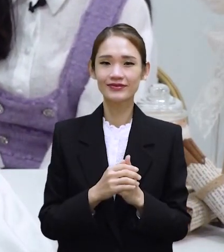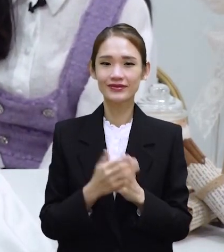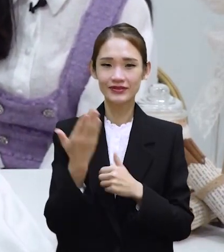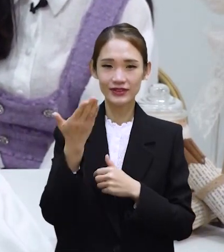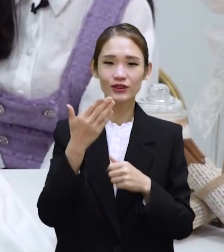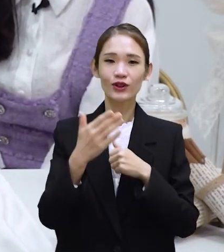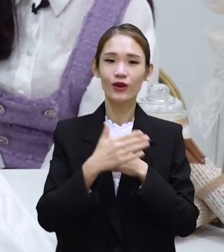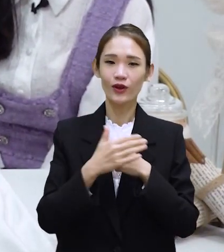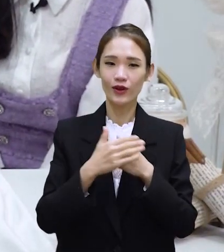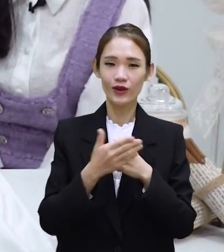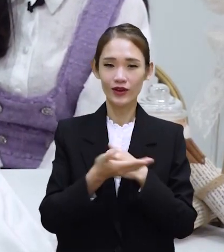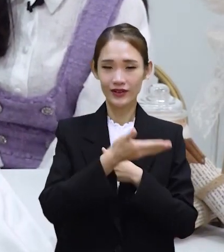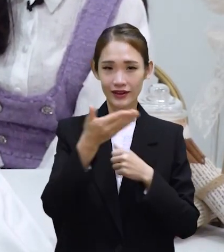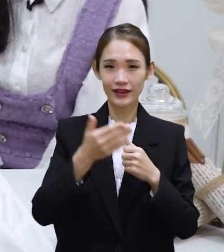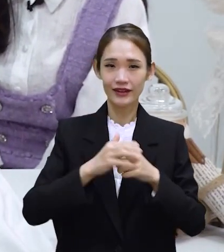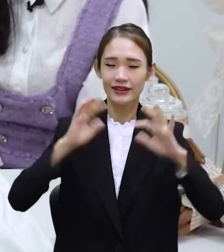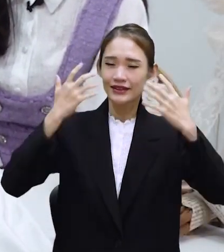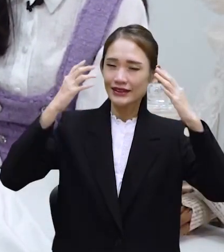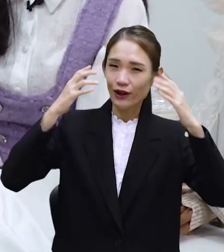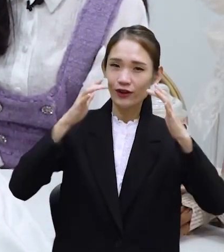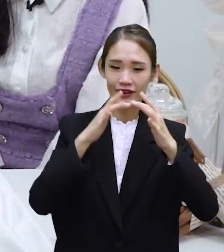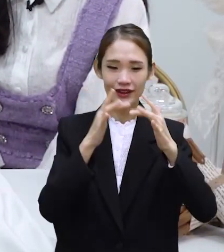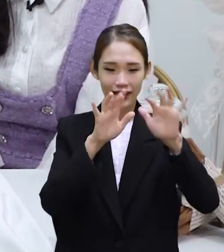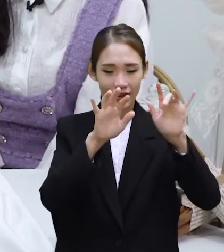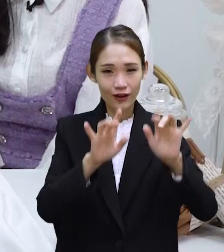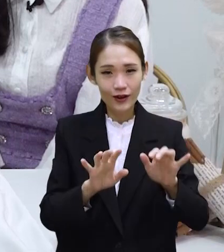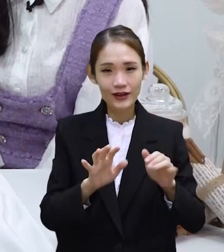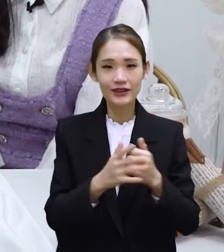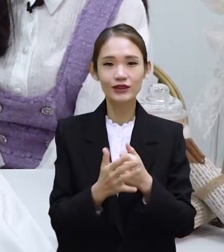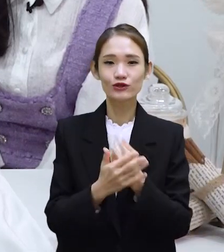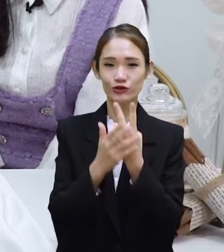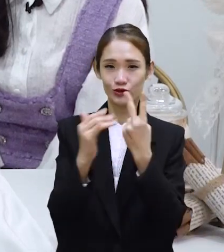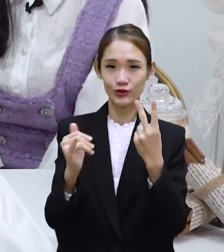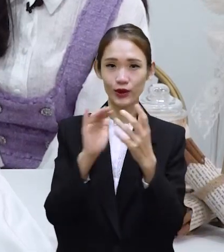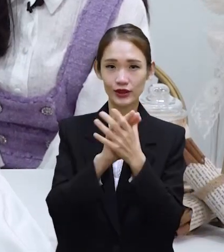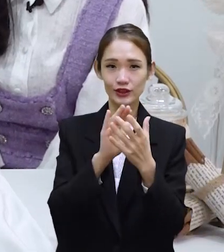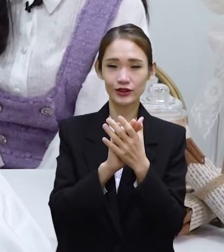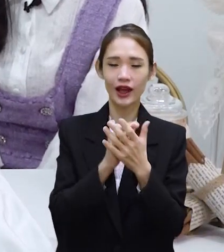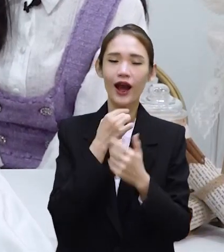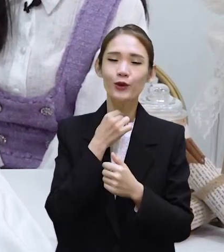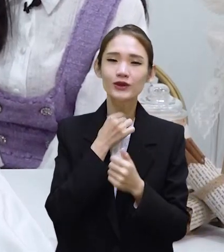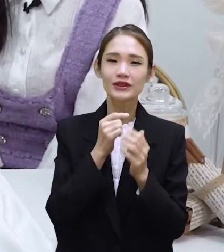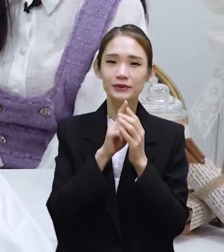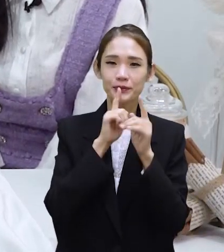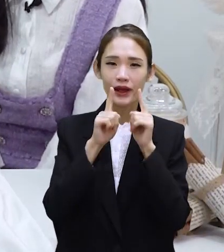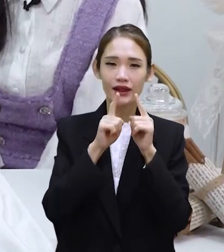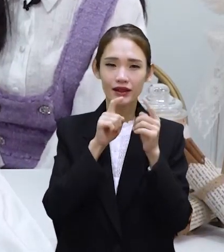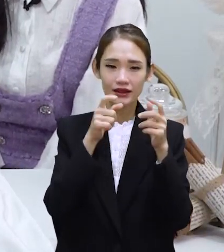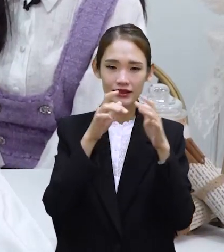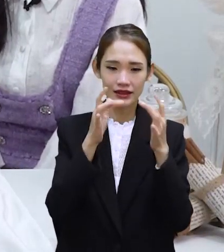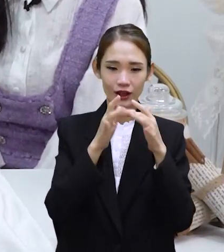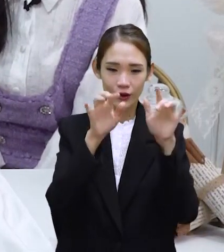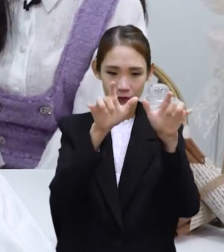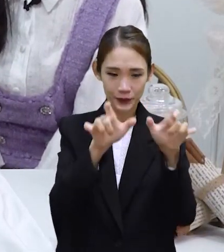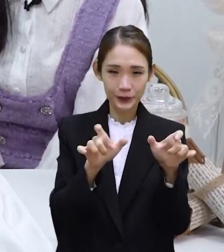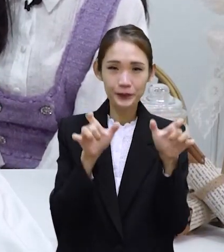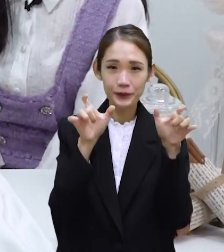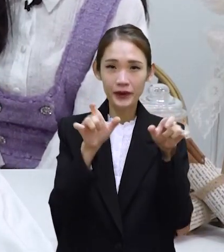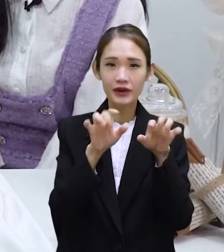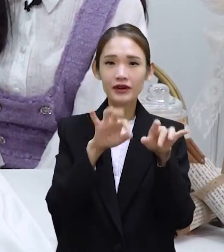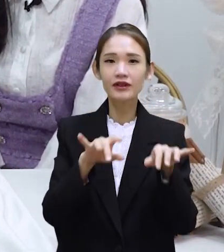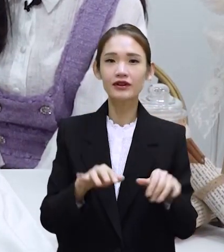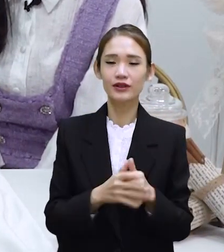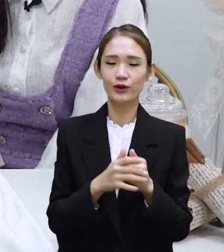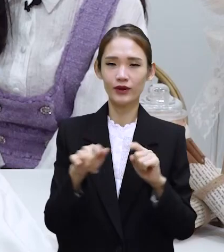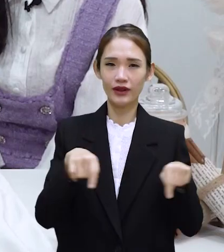하고 싶은 이야기들 남겨주신 분들 한데 이 동화책과 어 앨범 함께 저희가 보내드리도록 하겠습니다